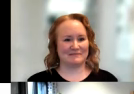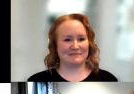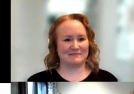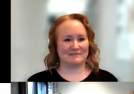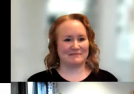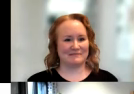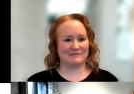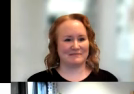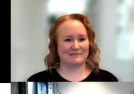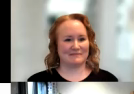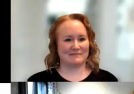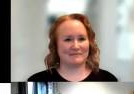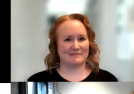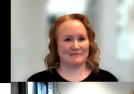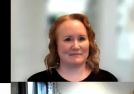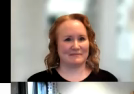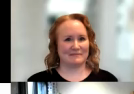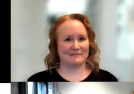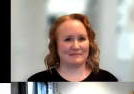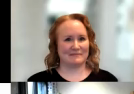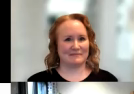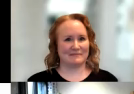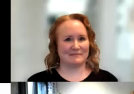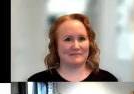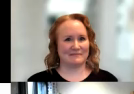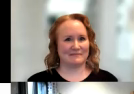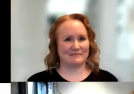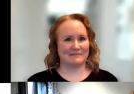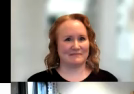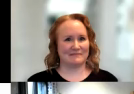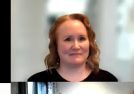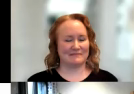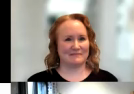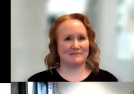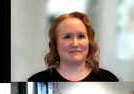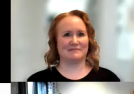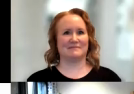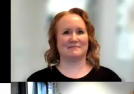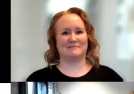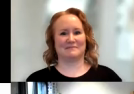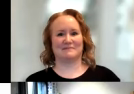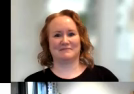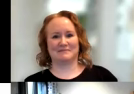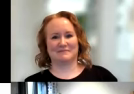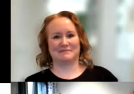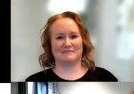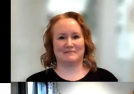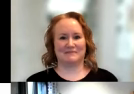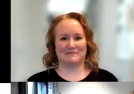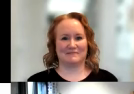tilgjengelighetserklæring. Mitt navn altså Toril Brudvik. Jeg jobber som kommunikasjonsansvarlig i EU-tilsynet.